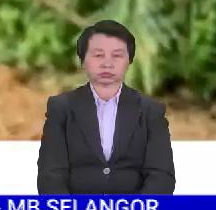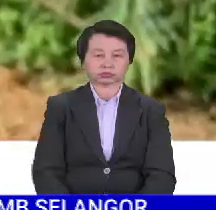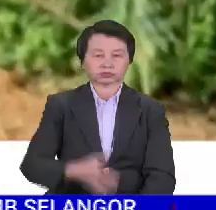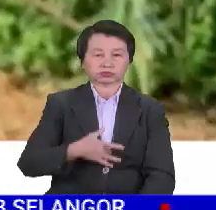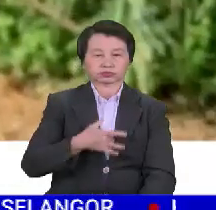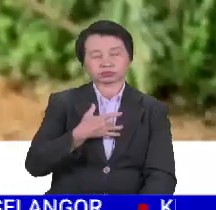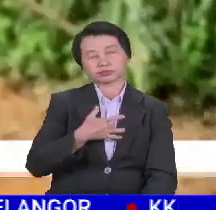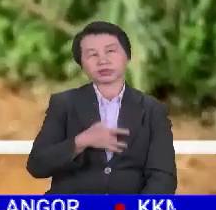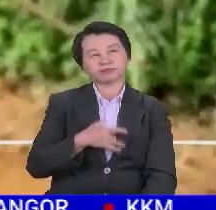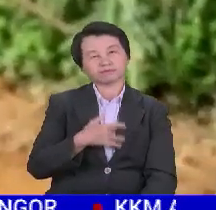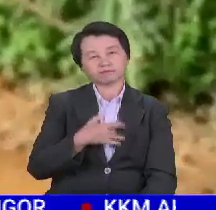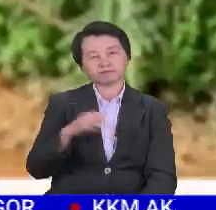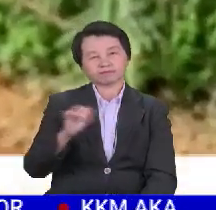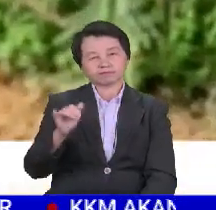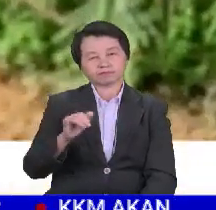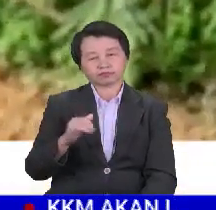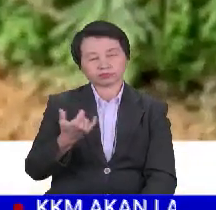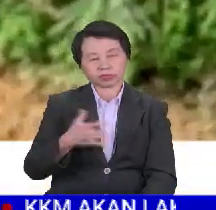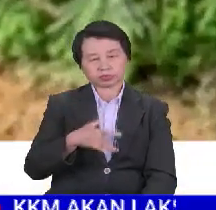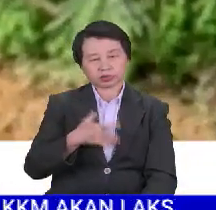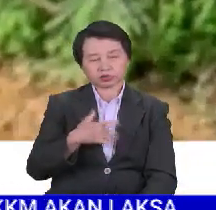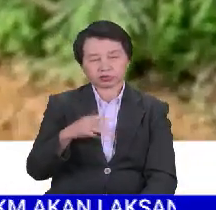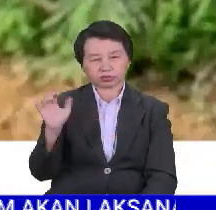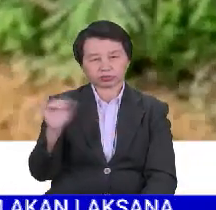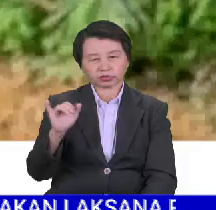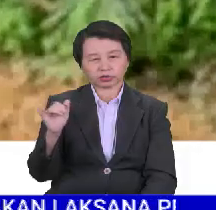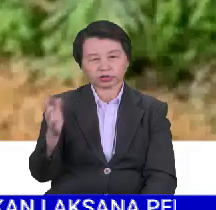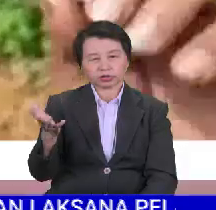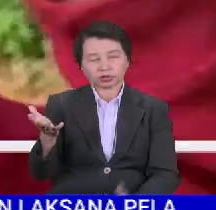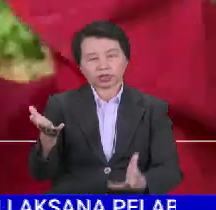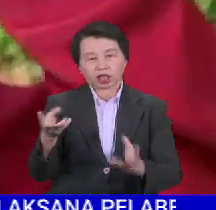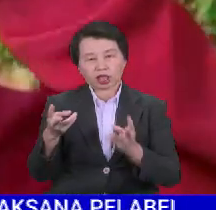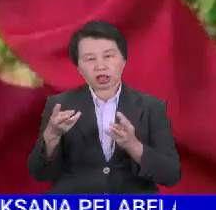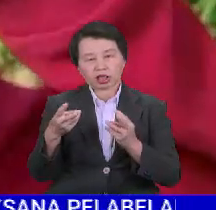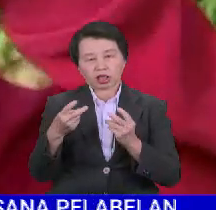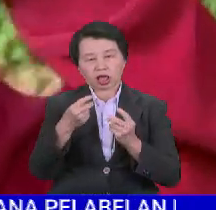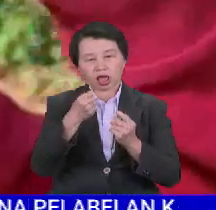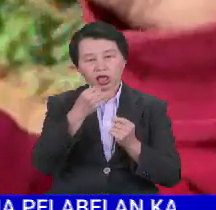Perasaan kita kira macam sekarang lah, kira nak apa ni,